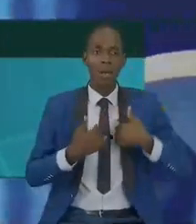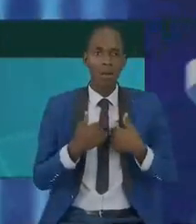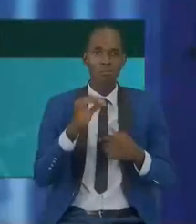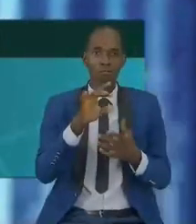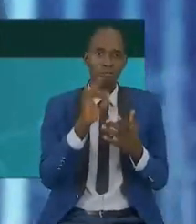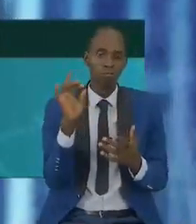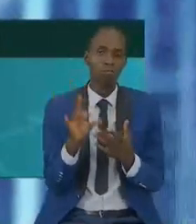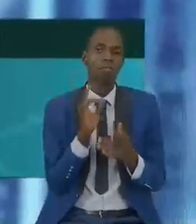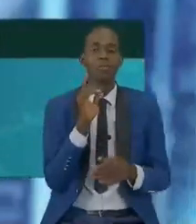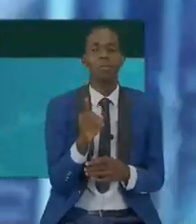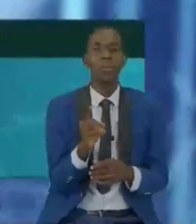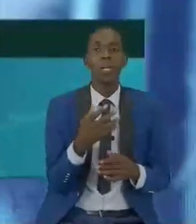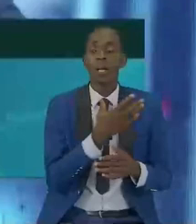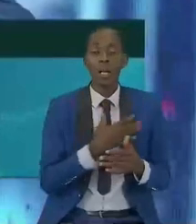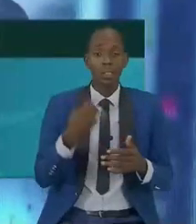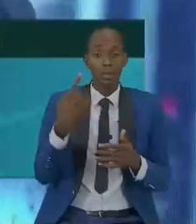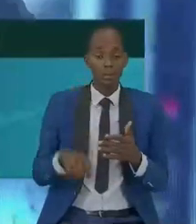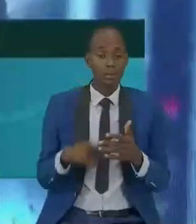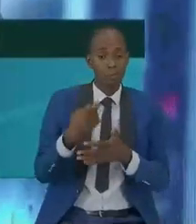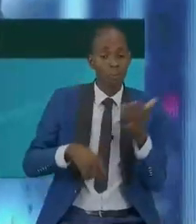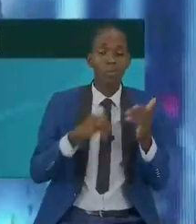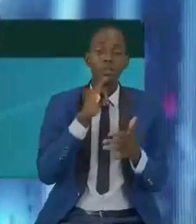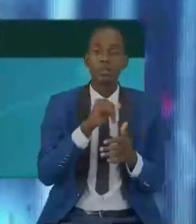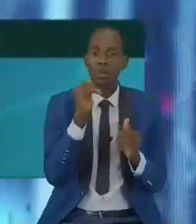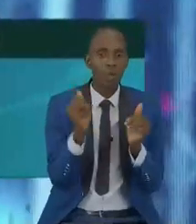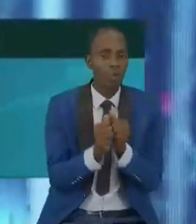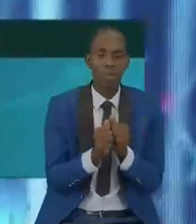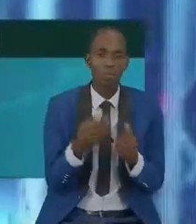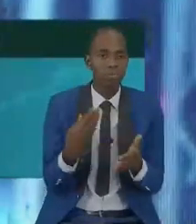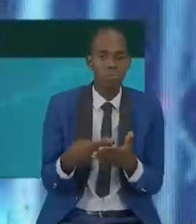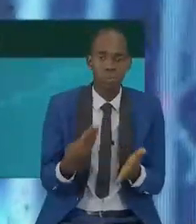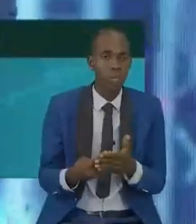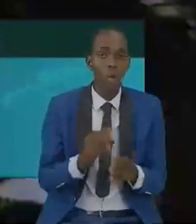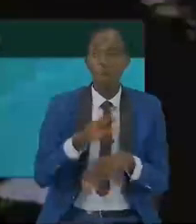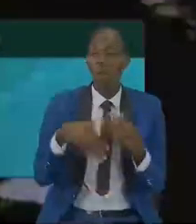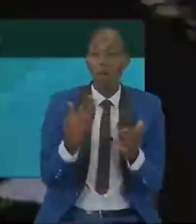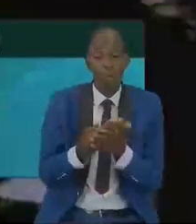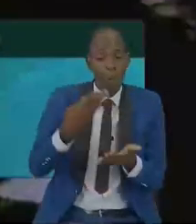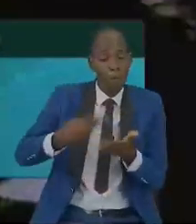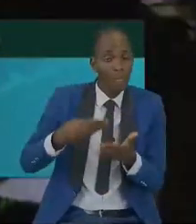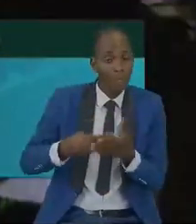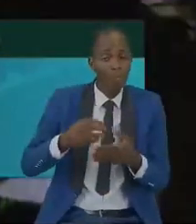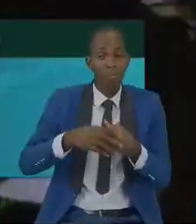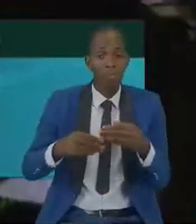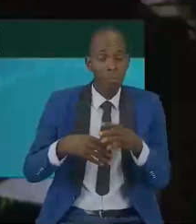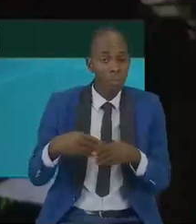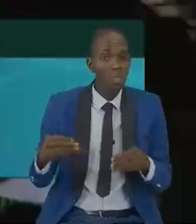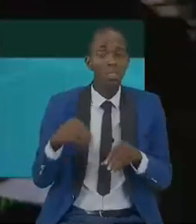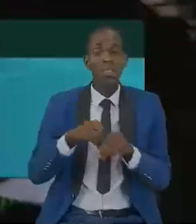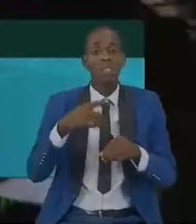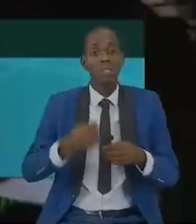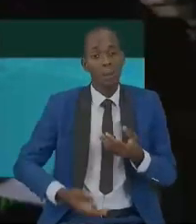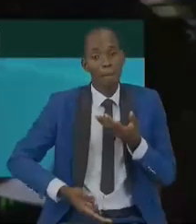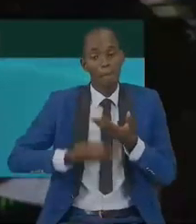l'argent. Je t'ai éprouvé dans la fournaise de l'adversité. Le prix, ce n'est pas le prix provenant de